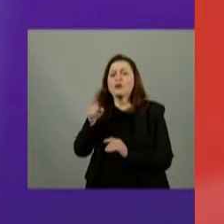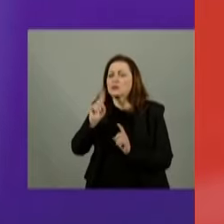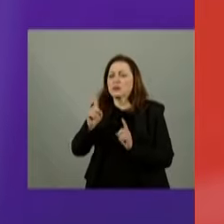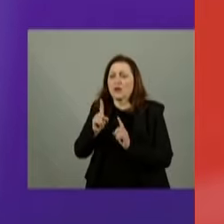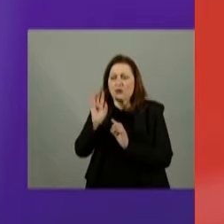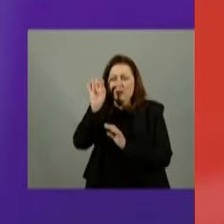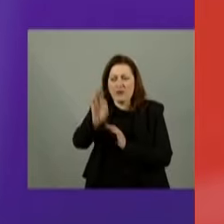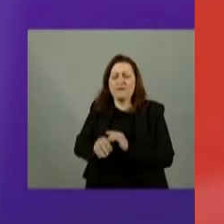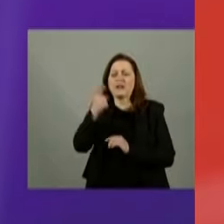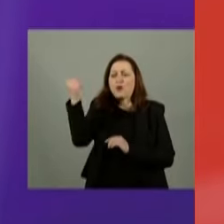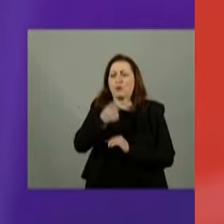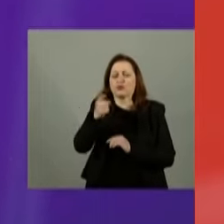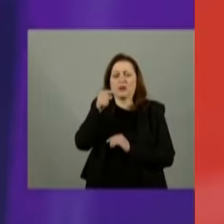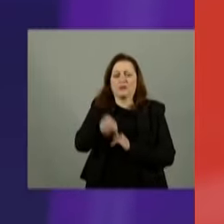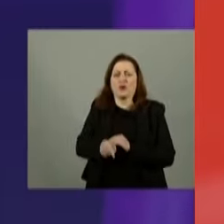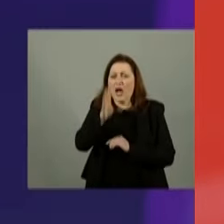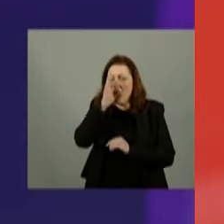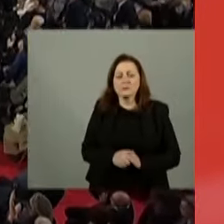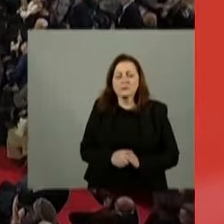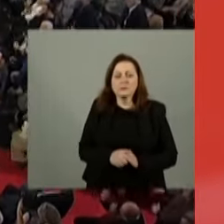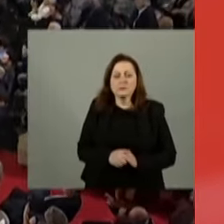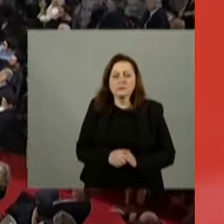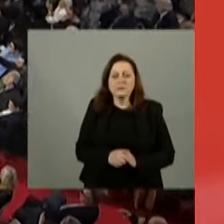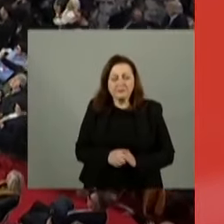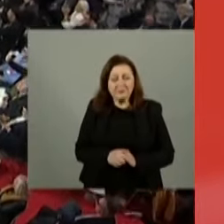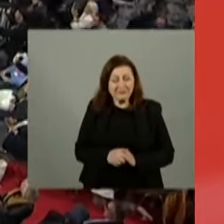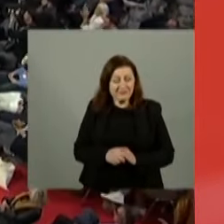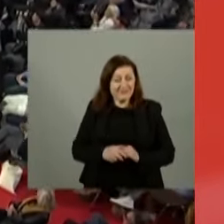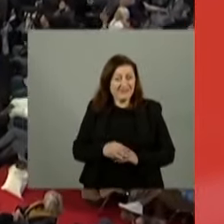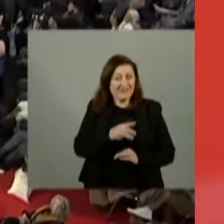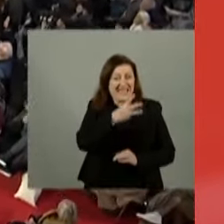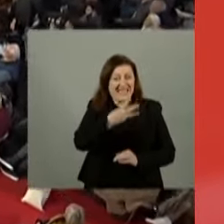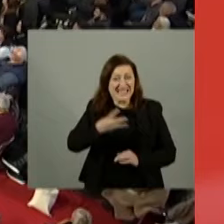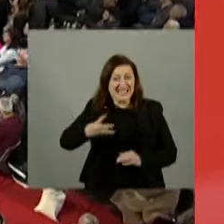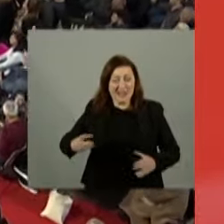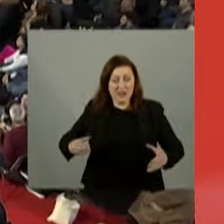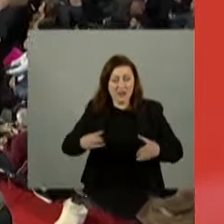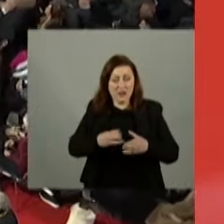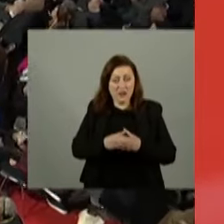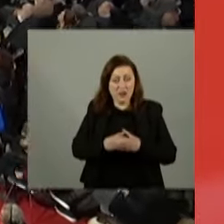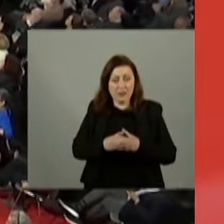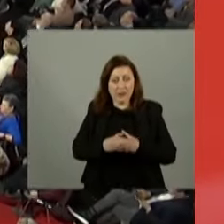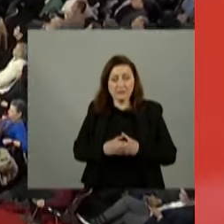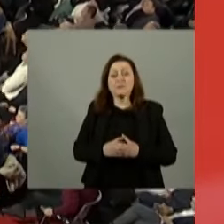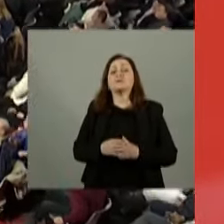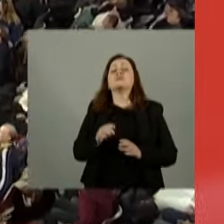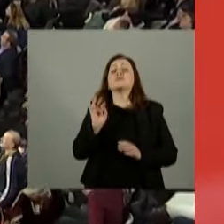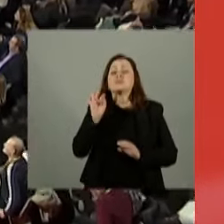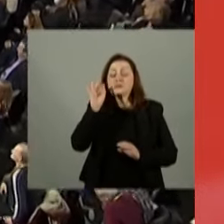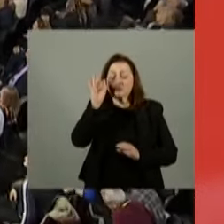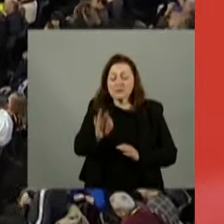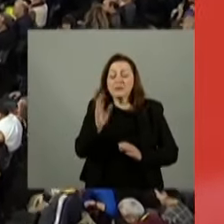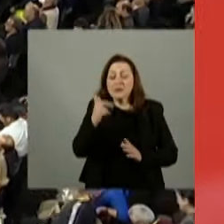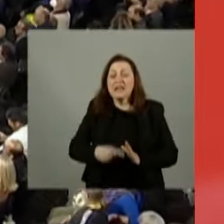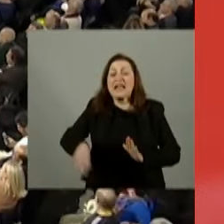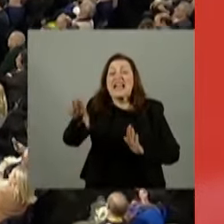κιού όμως. Είναι κάτι που δεν έχουμε δει ξανά στην Ελλάδα, έτσι. Ήταν σκηνικά, ήταν πάρα πολύ καλή. Ήταν σίγουρα η